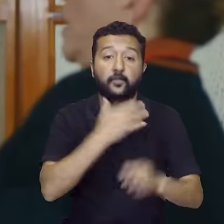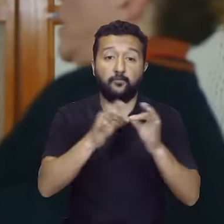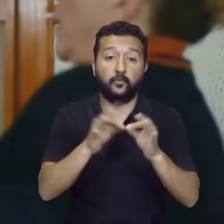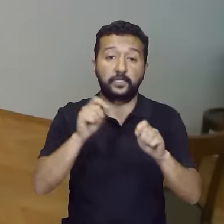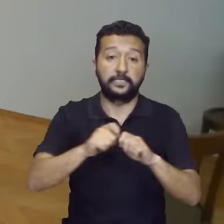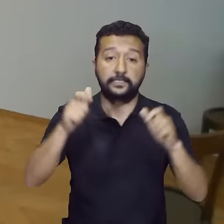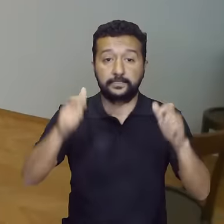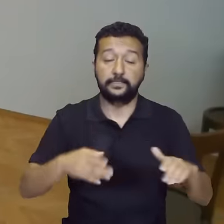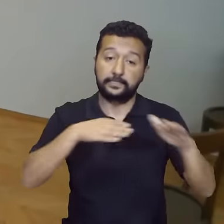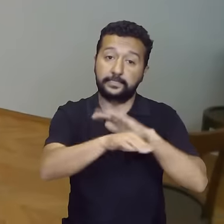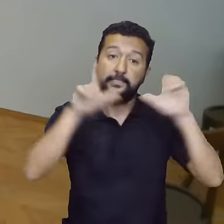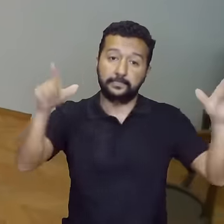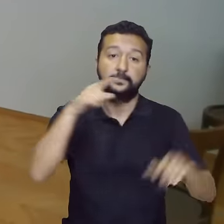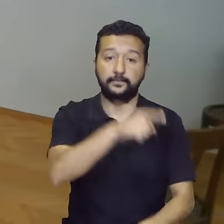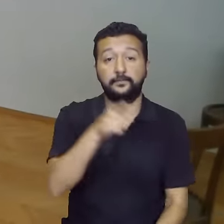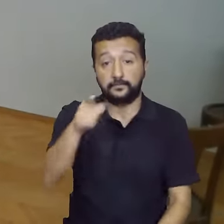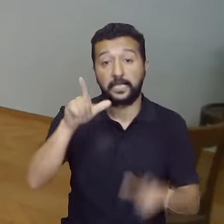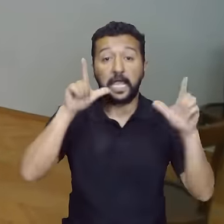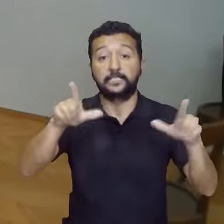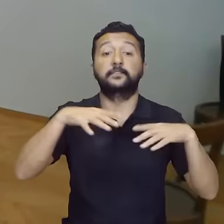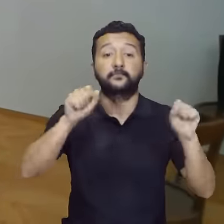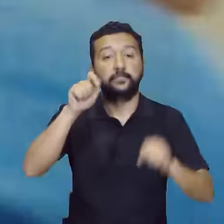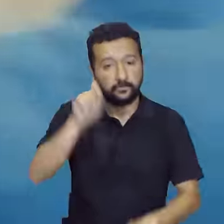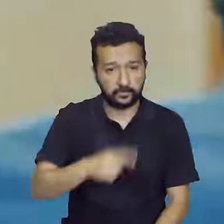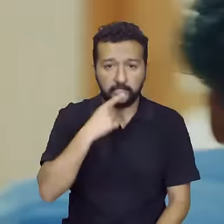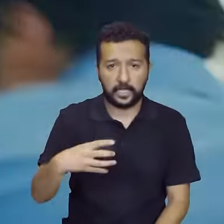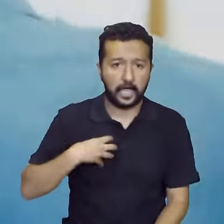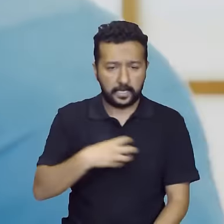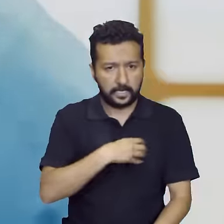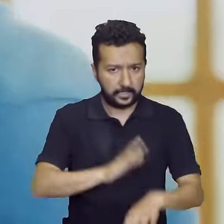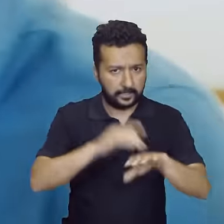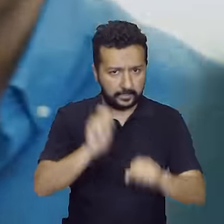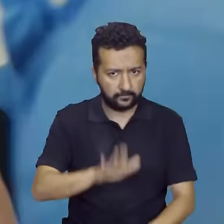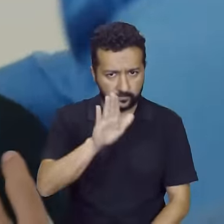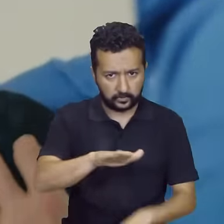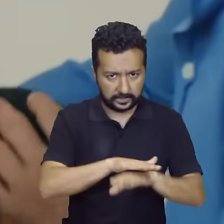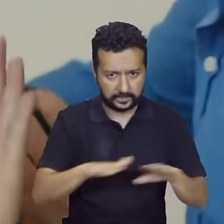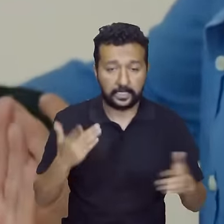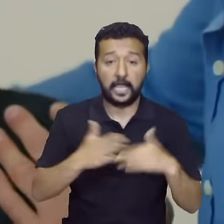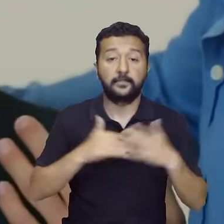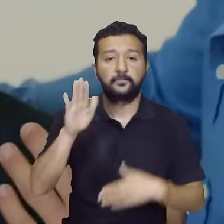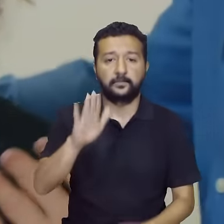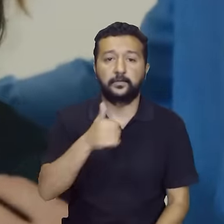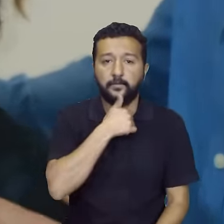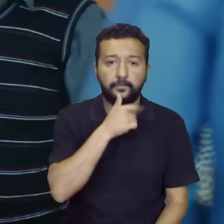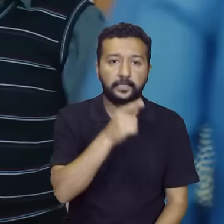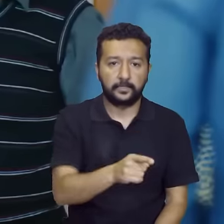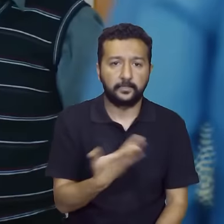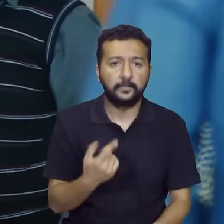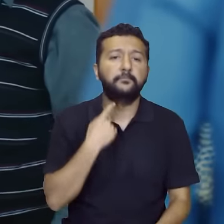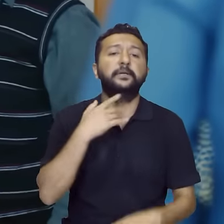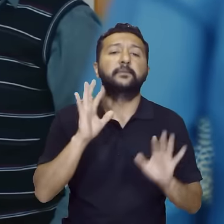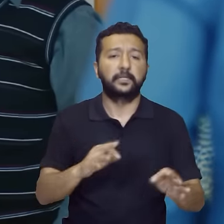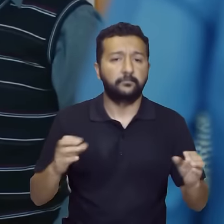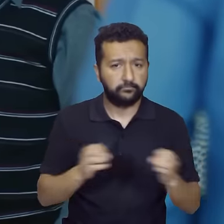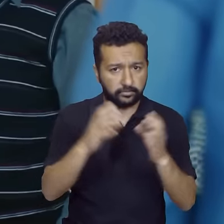bürosu diye. Girişe astıracağım. Astırma. Astıracağım. Annen, ne yapıyorsunuz yine? Yeter artık. Karışma sen. Baba, Ya